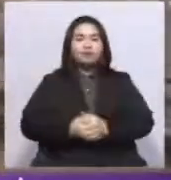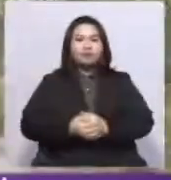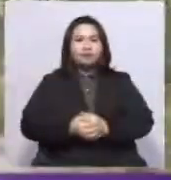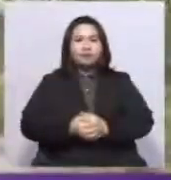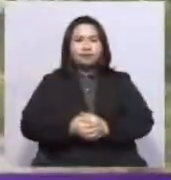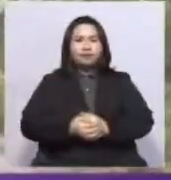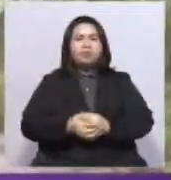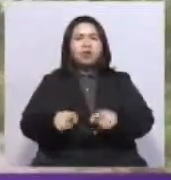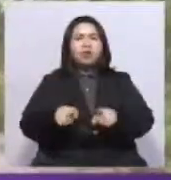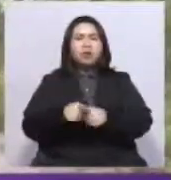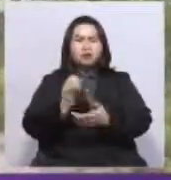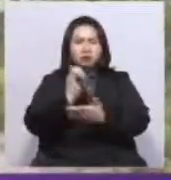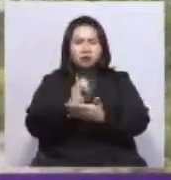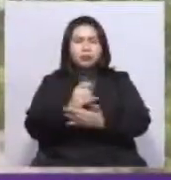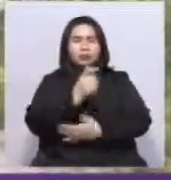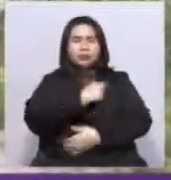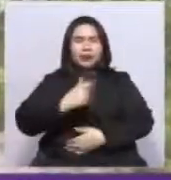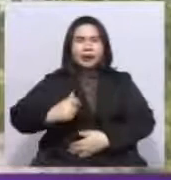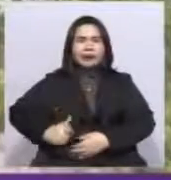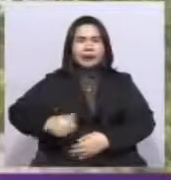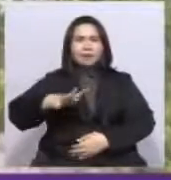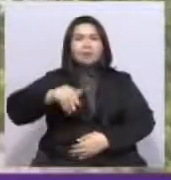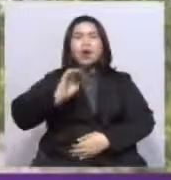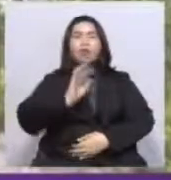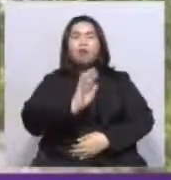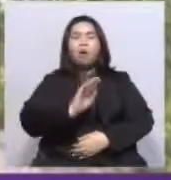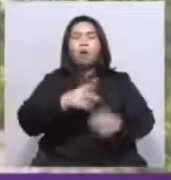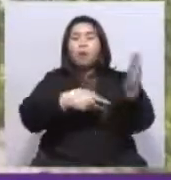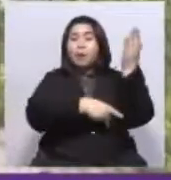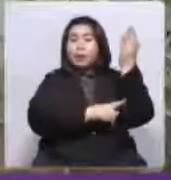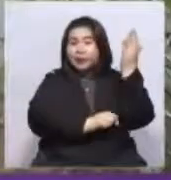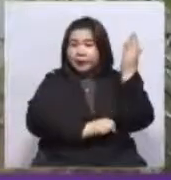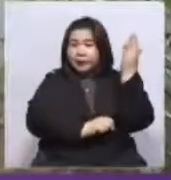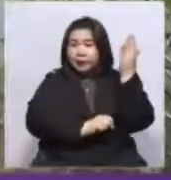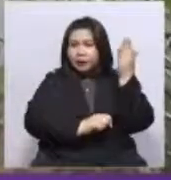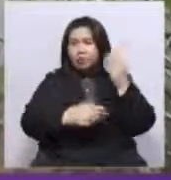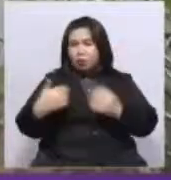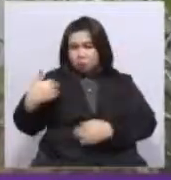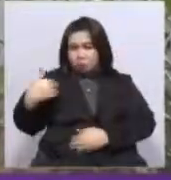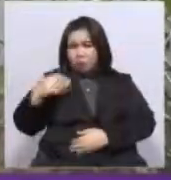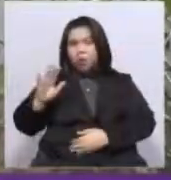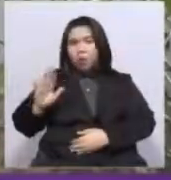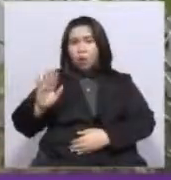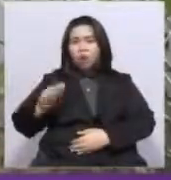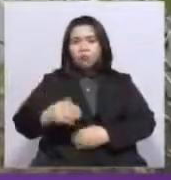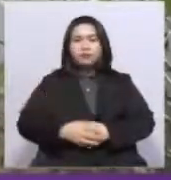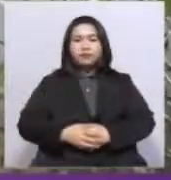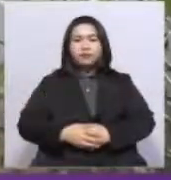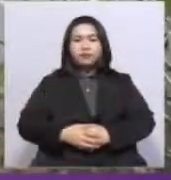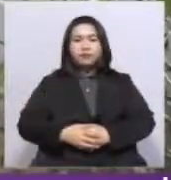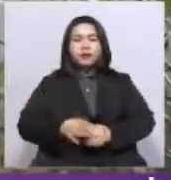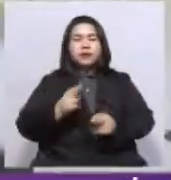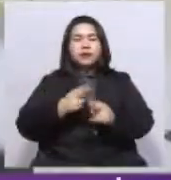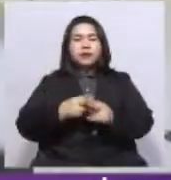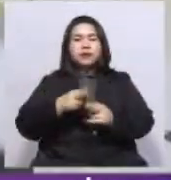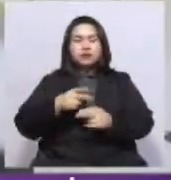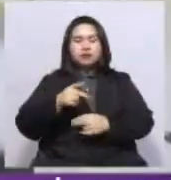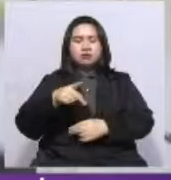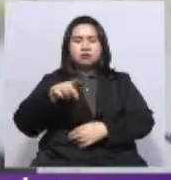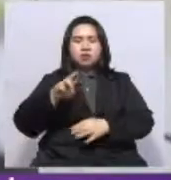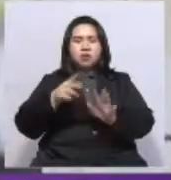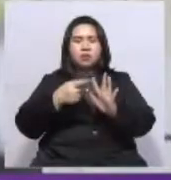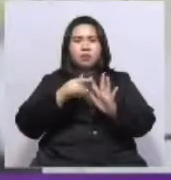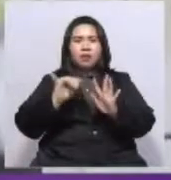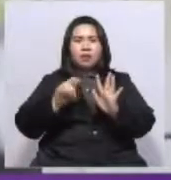านเจ้าเมืองปัตตานีองค์ที่5และองค์สุดท้ายแห่งราชวงศ์กลันตันตนกูบือซาหรือพระยาวิชิตภักดีศรีสุร